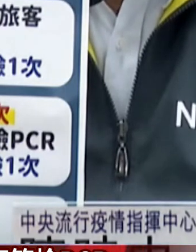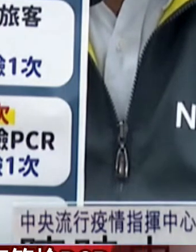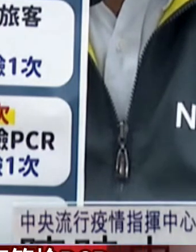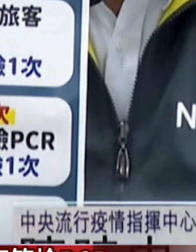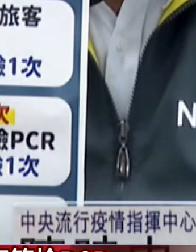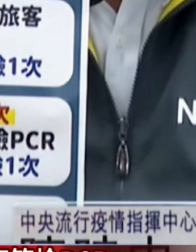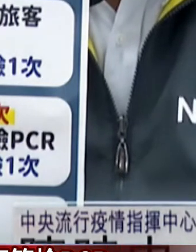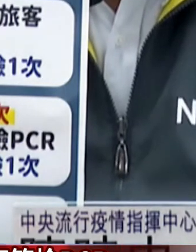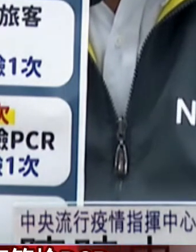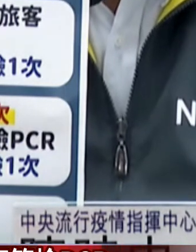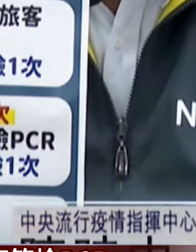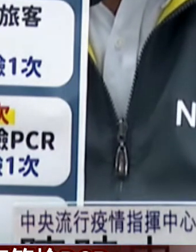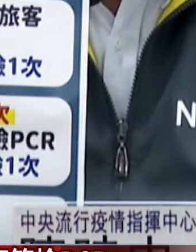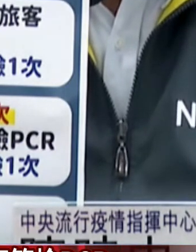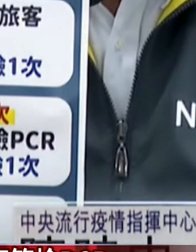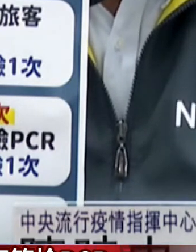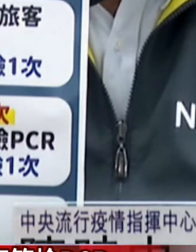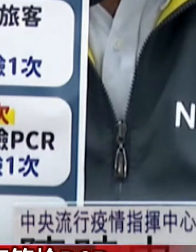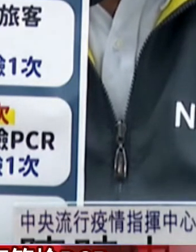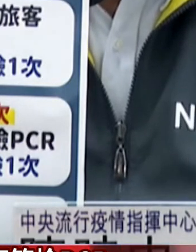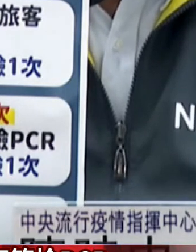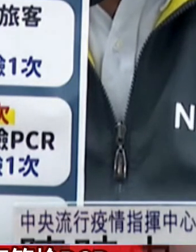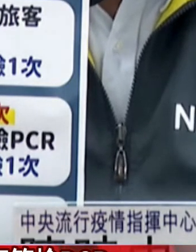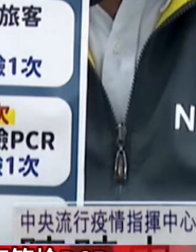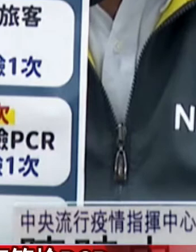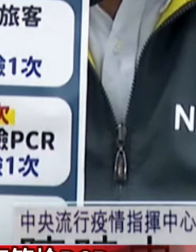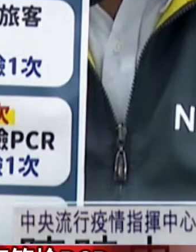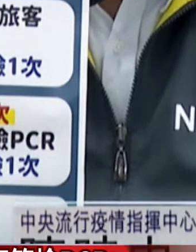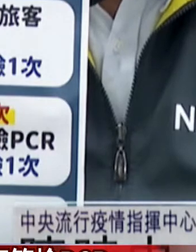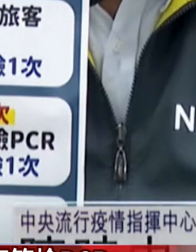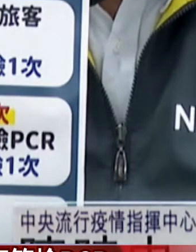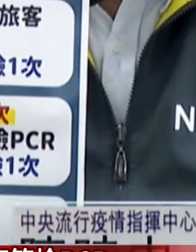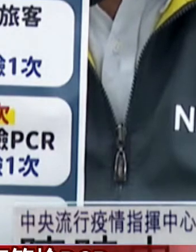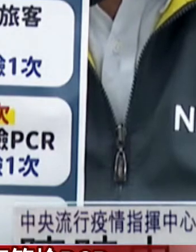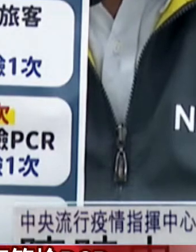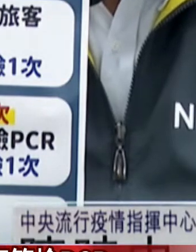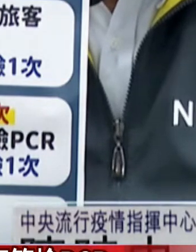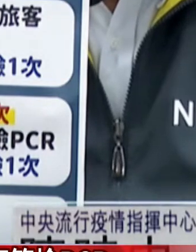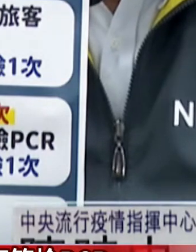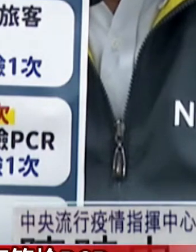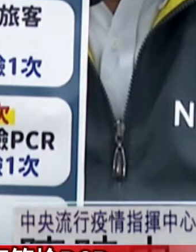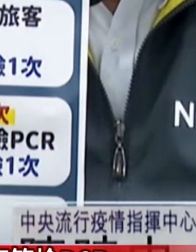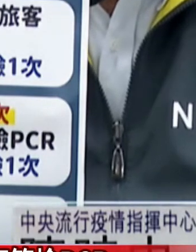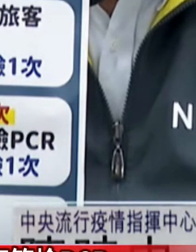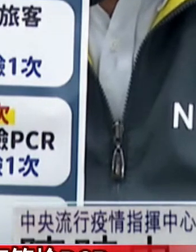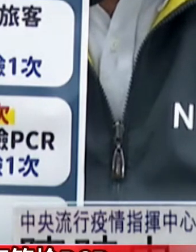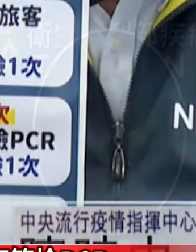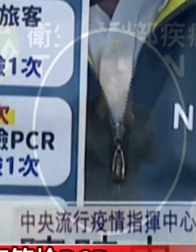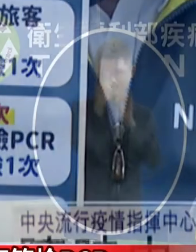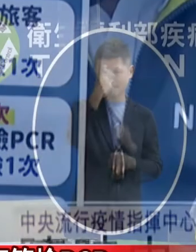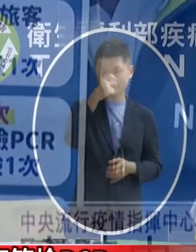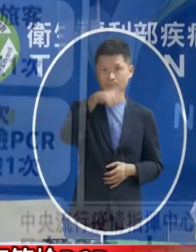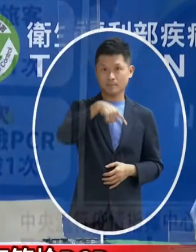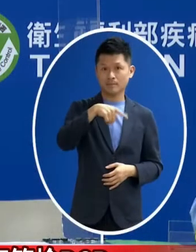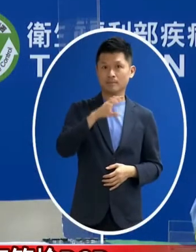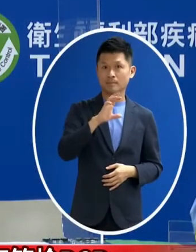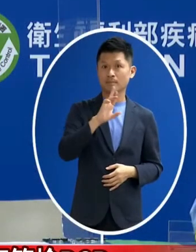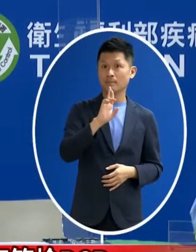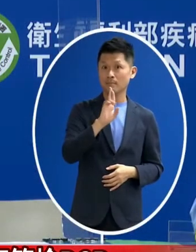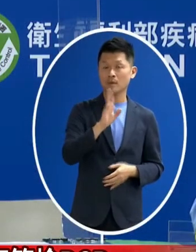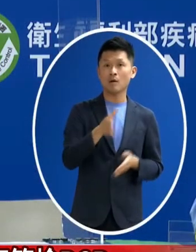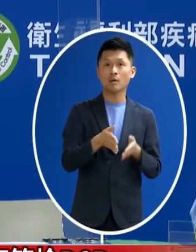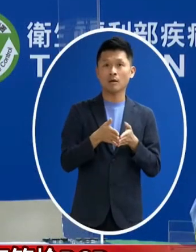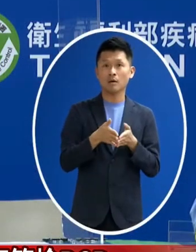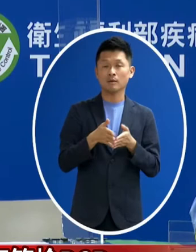在第12天到第14天关键要解除我们的检疫的时候再采一次的 PCR。